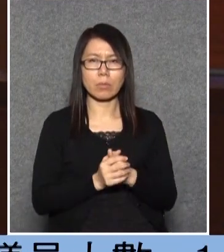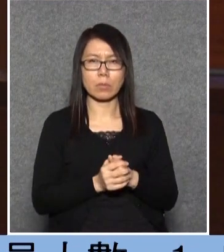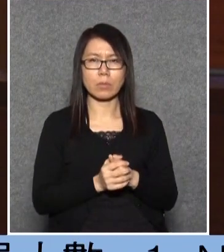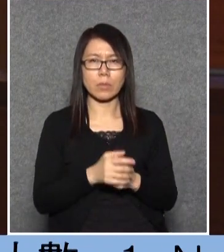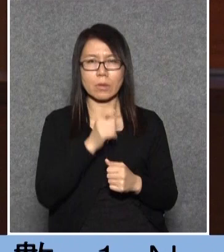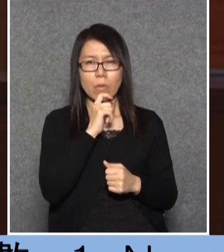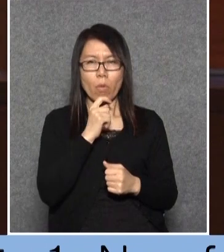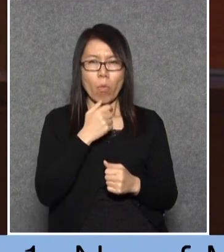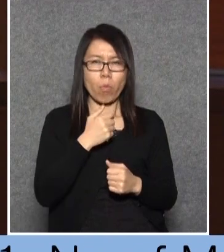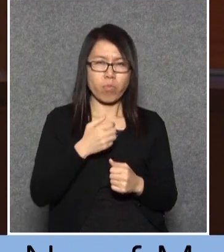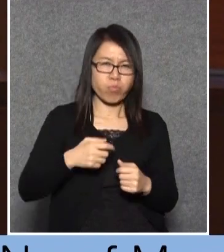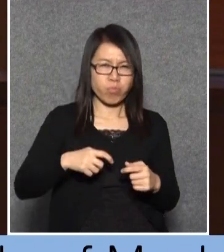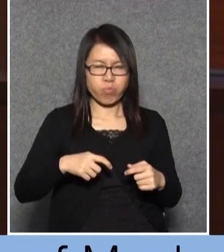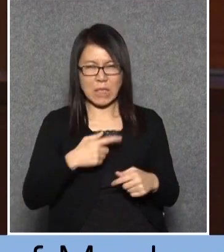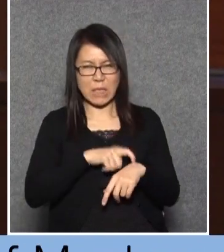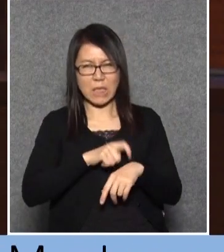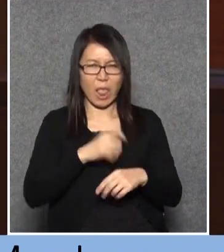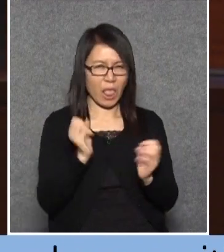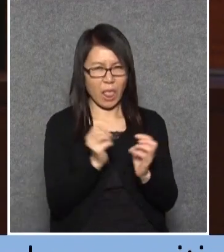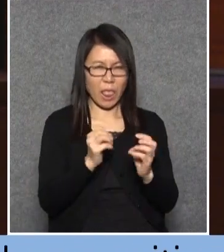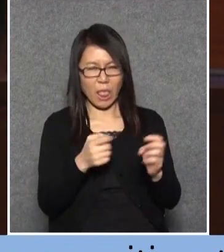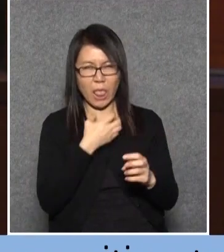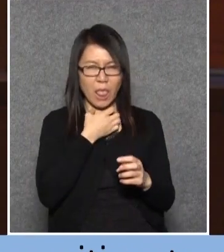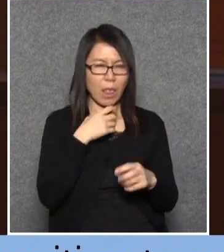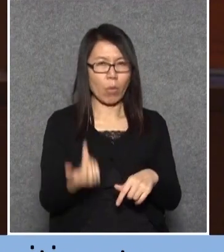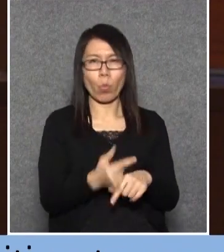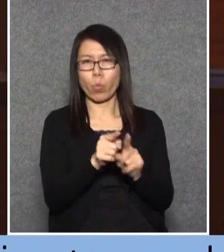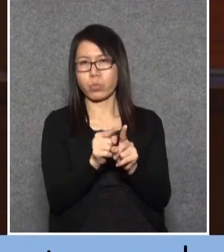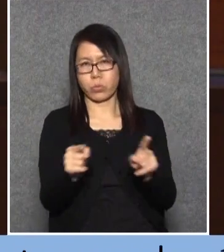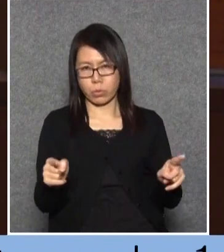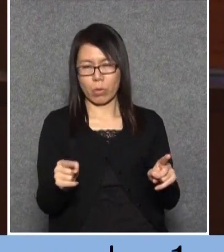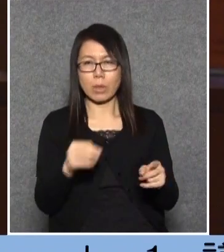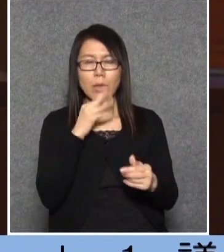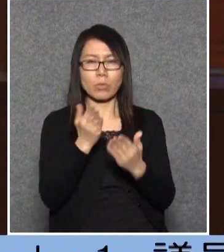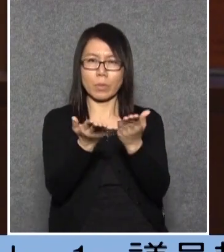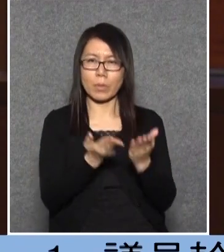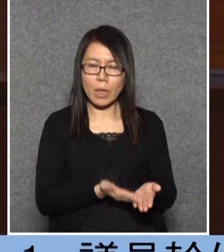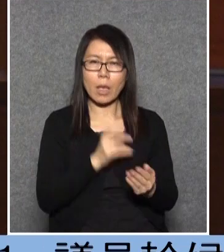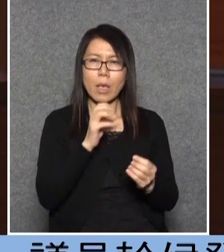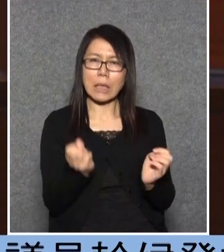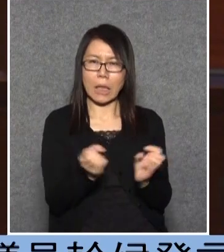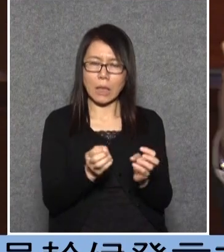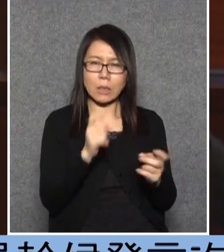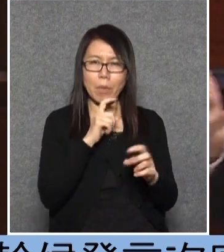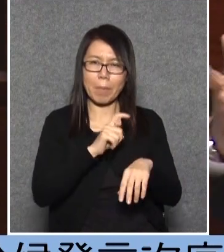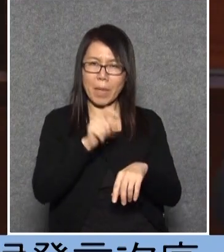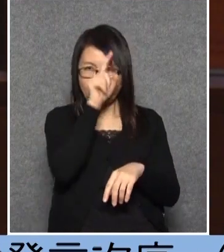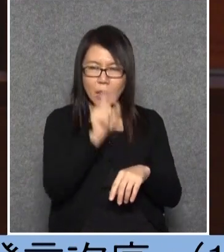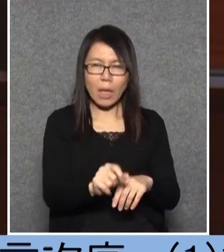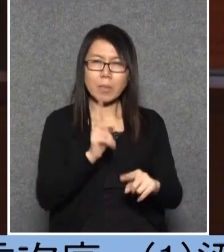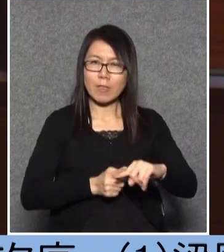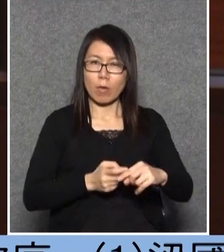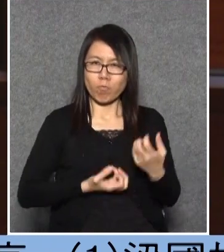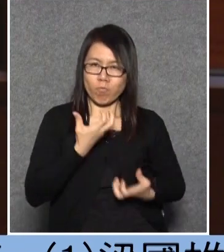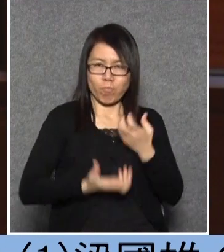好多时间嘅，主席系咪？你话啦，如果嚟到呢度可以俾你辩论呢个问题嘅话，系咪大家如果踊跃发言嘅时